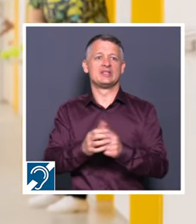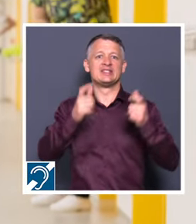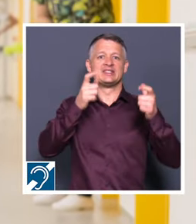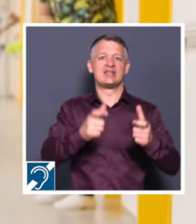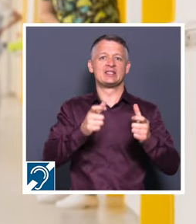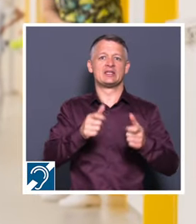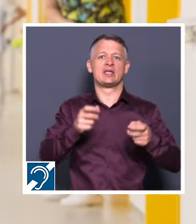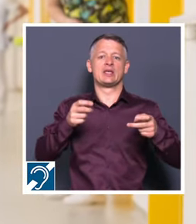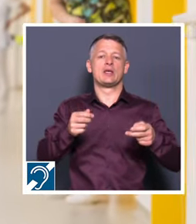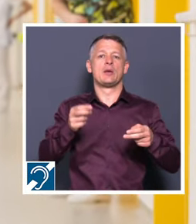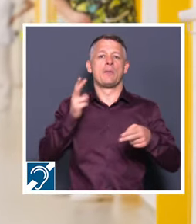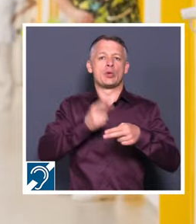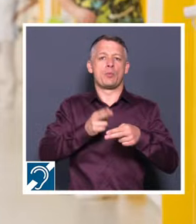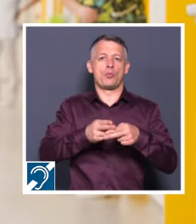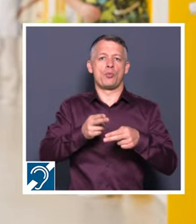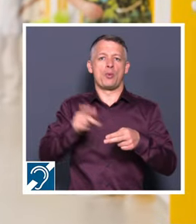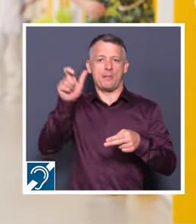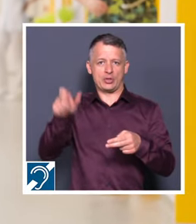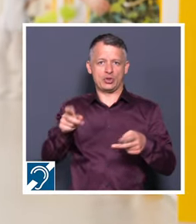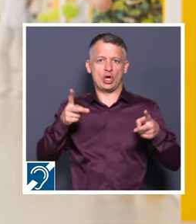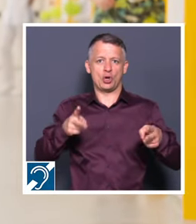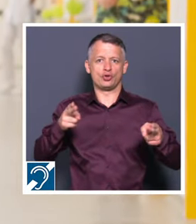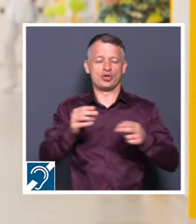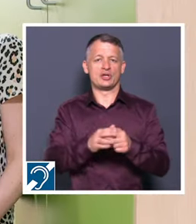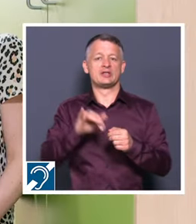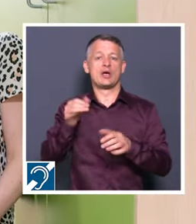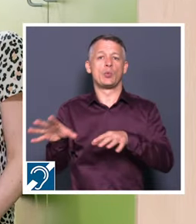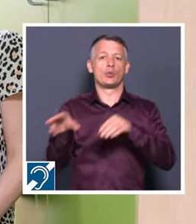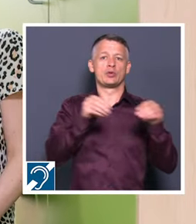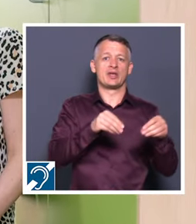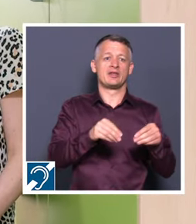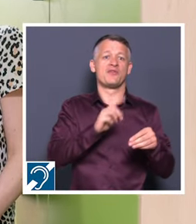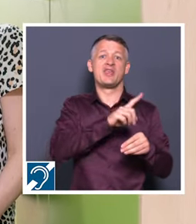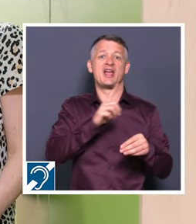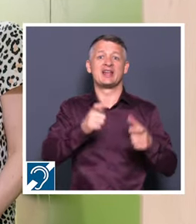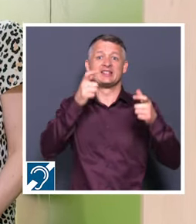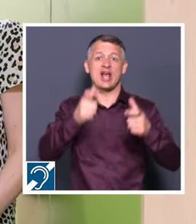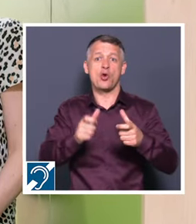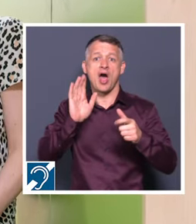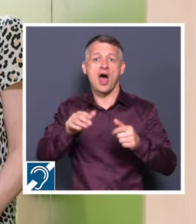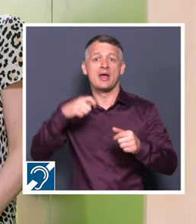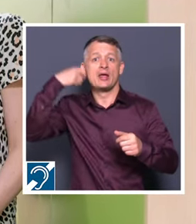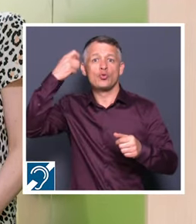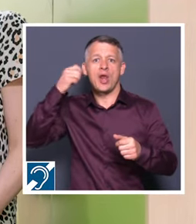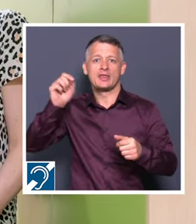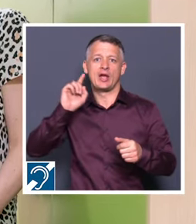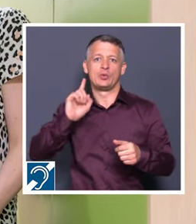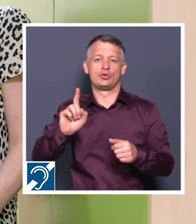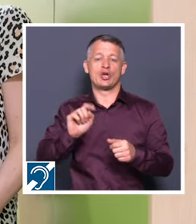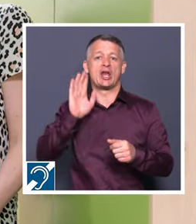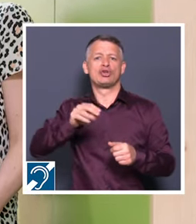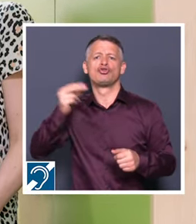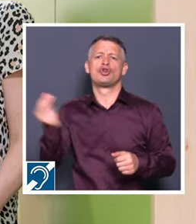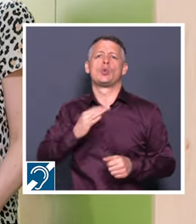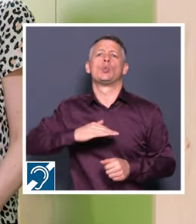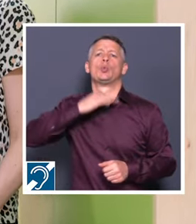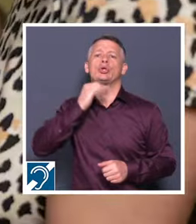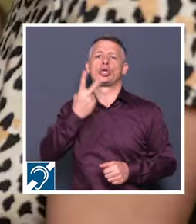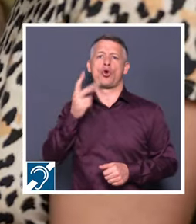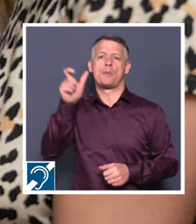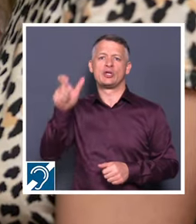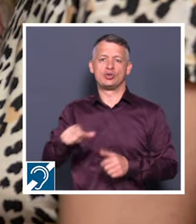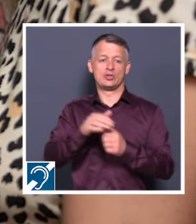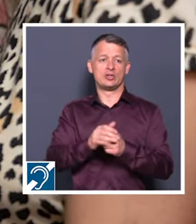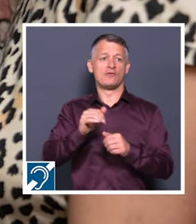acum pe un etaj întreg. Fiecare salon are baie proprie și găzduiește cel mult 2 pacienți. Din vechea secție au fost